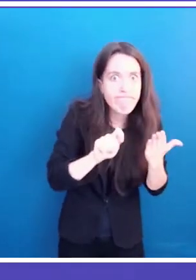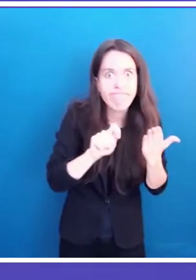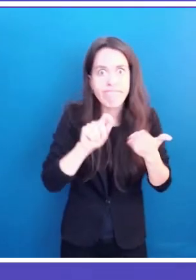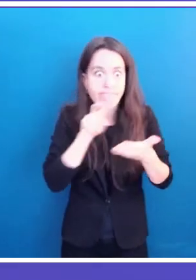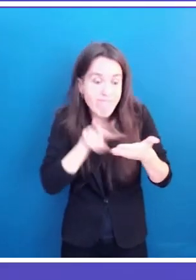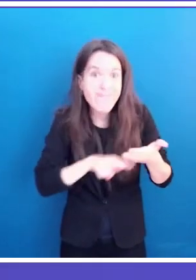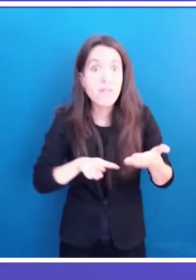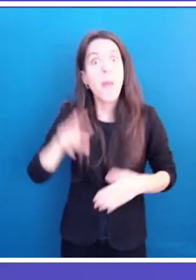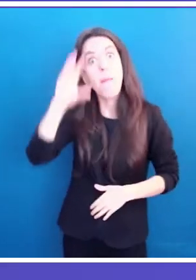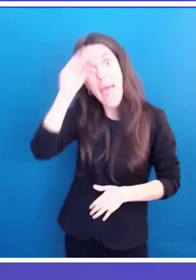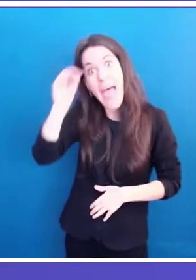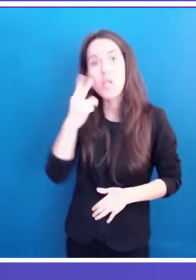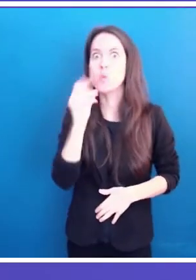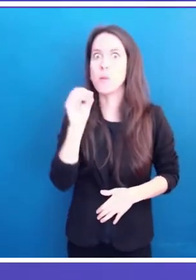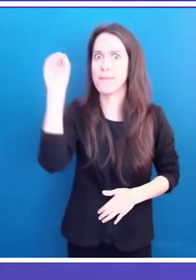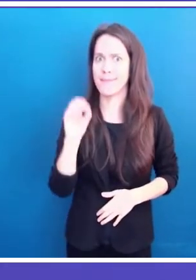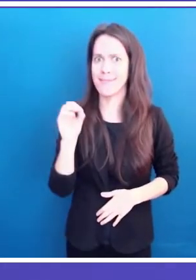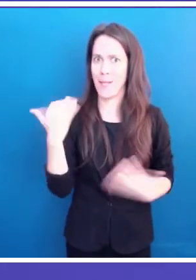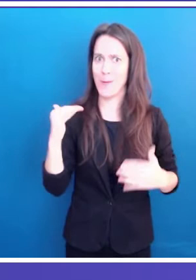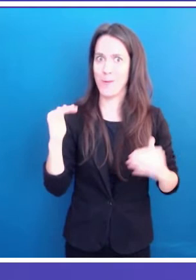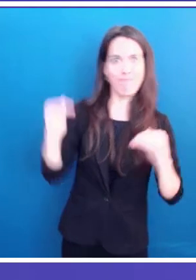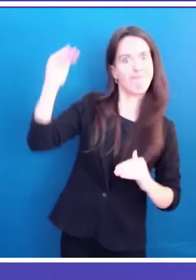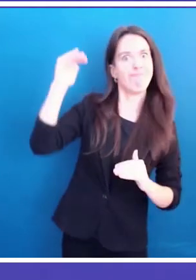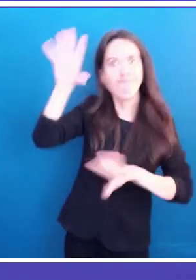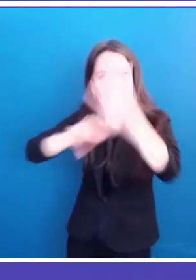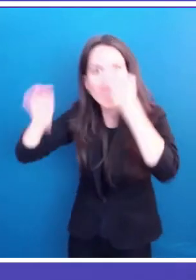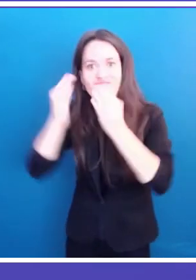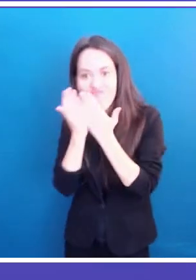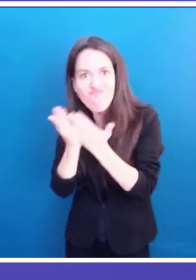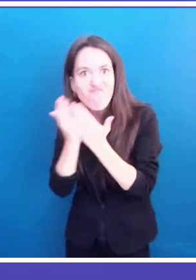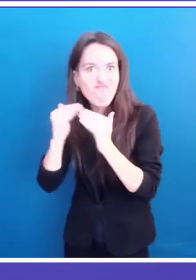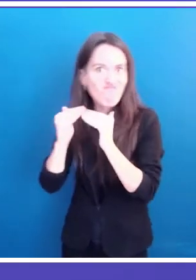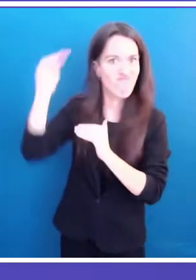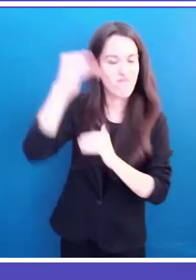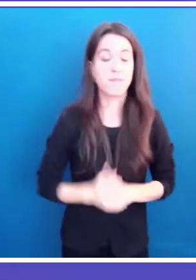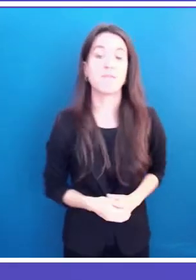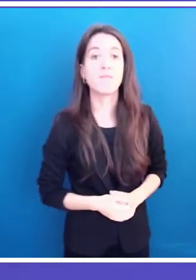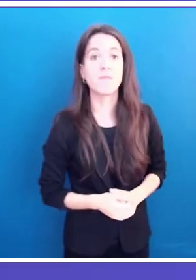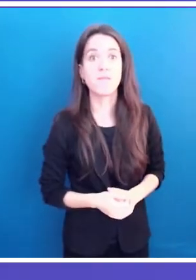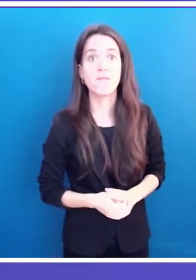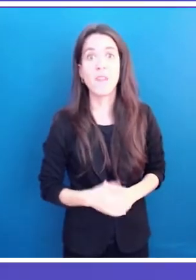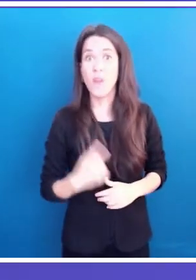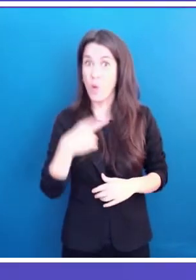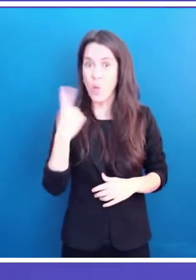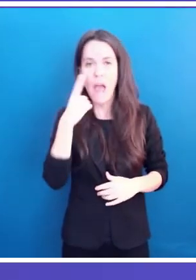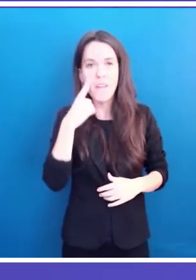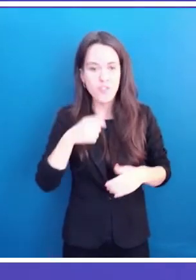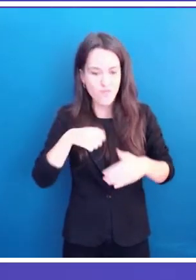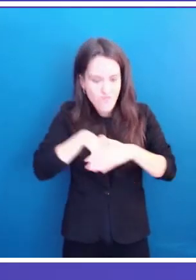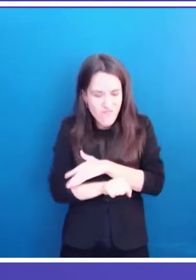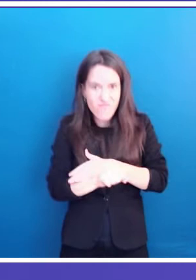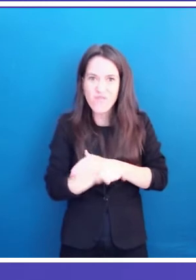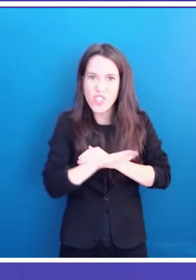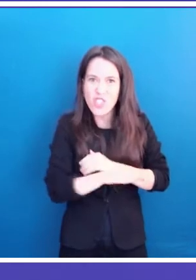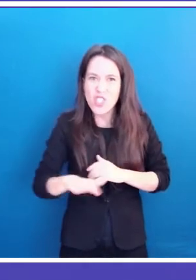إضافة إلى ذلك نسب الوفيات عند الولادة هي مرتفعة جدا، تبلغ 73 لكل